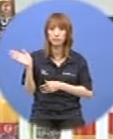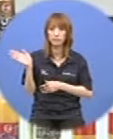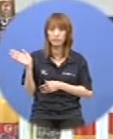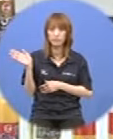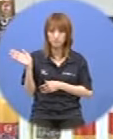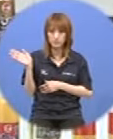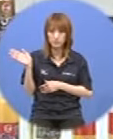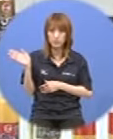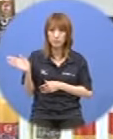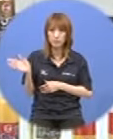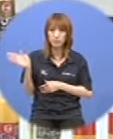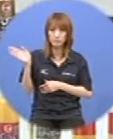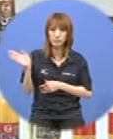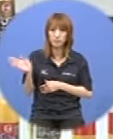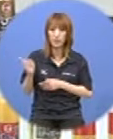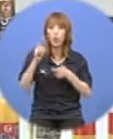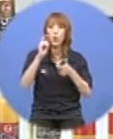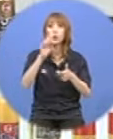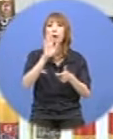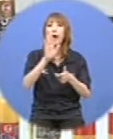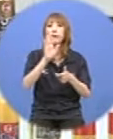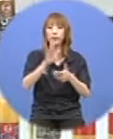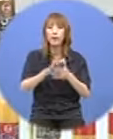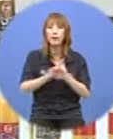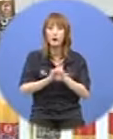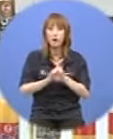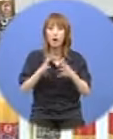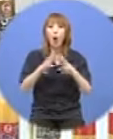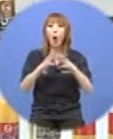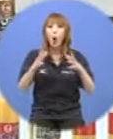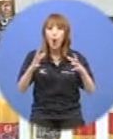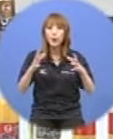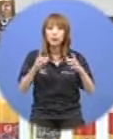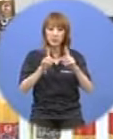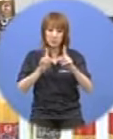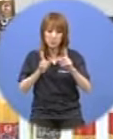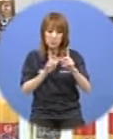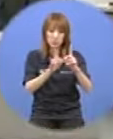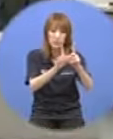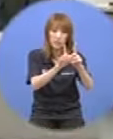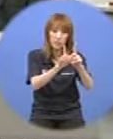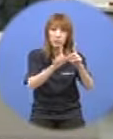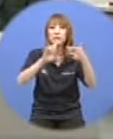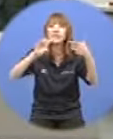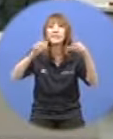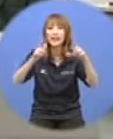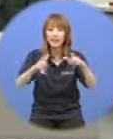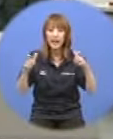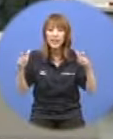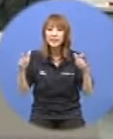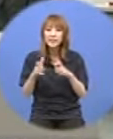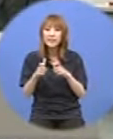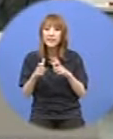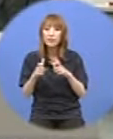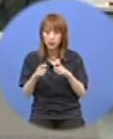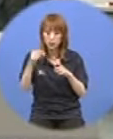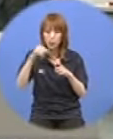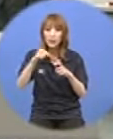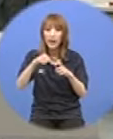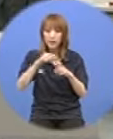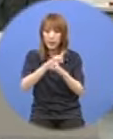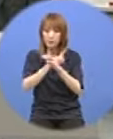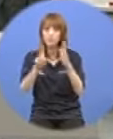という言葉がありまして、 はい、 だからまあその大きいものの後にくっついていくんじゃなしに小さいものでもその中でこのト